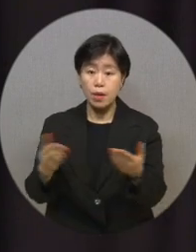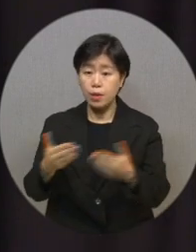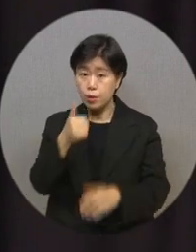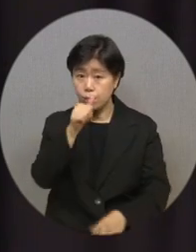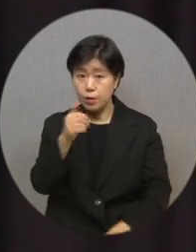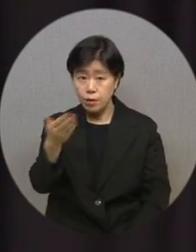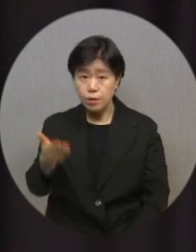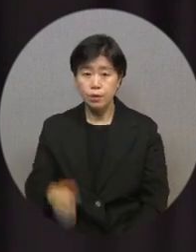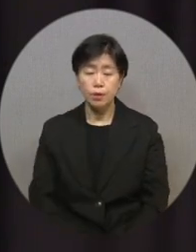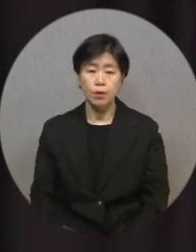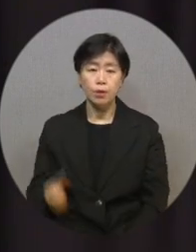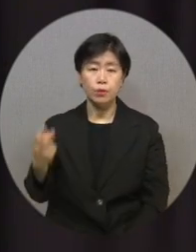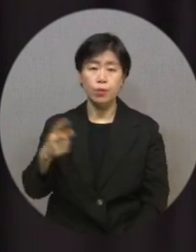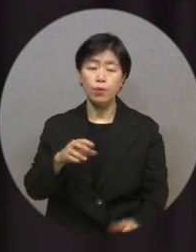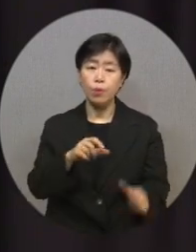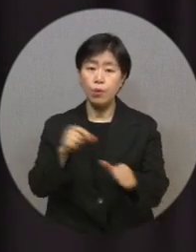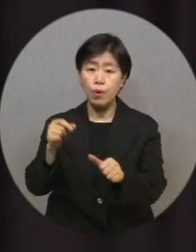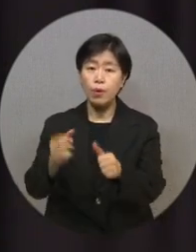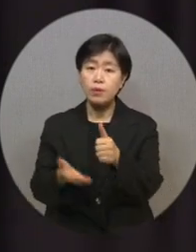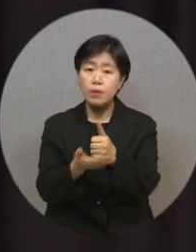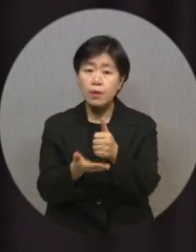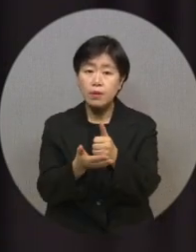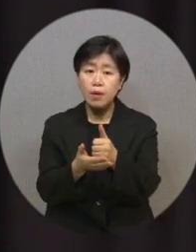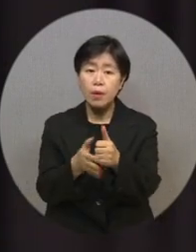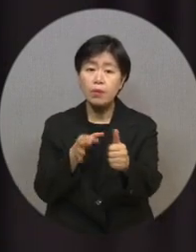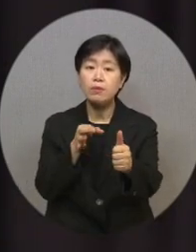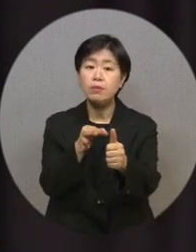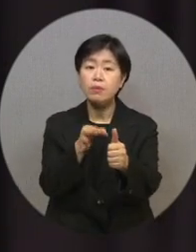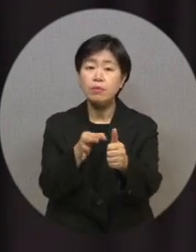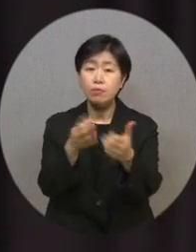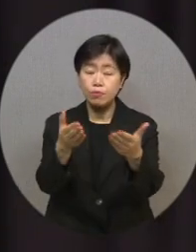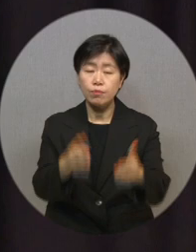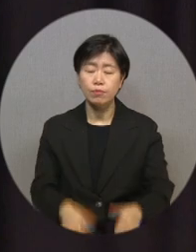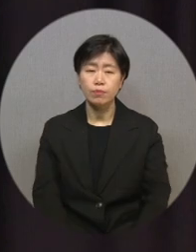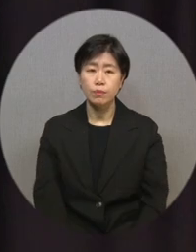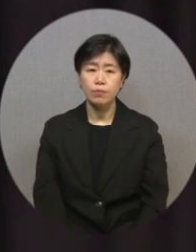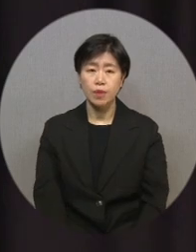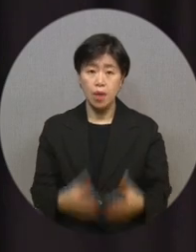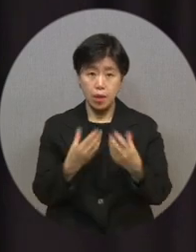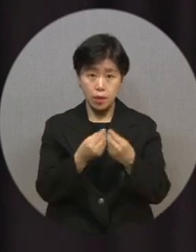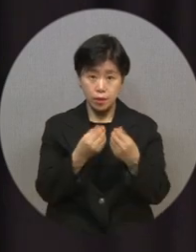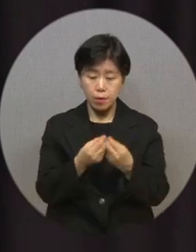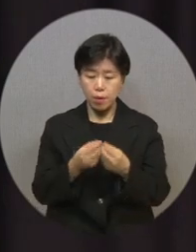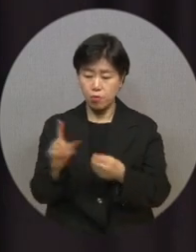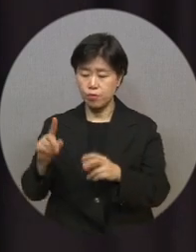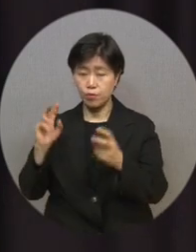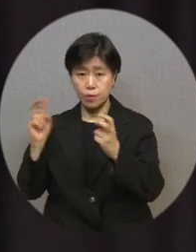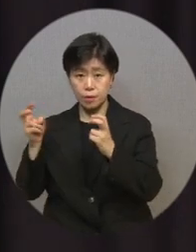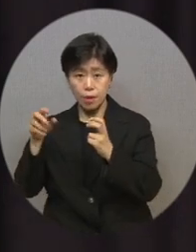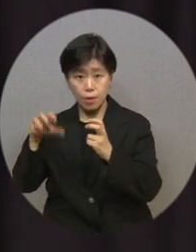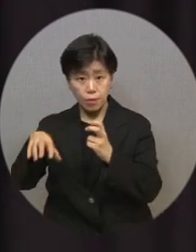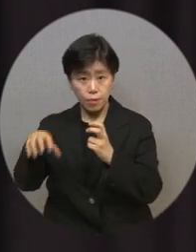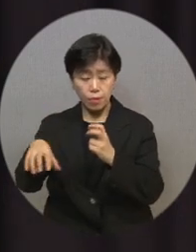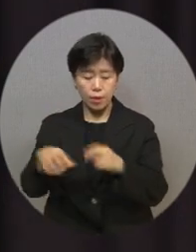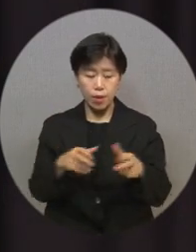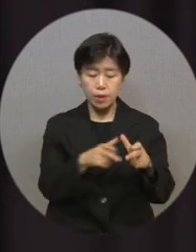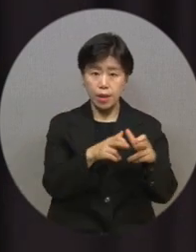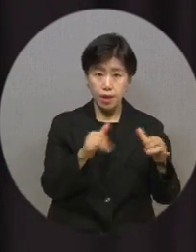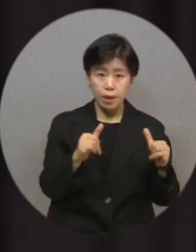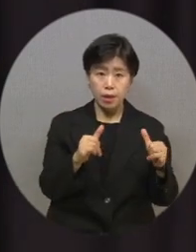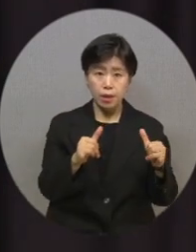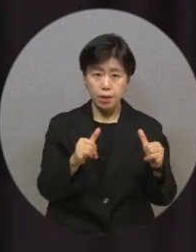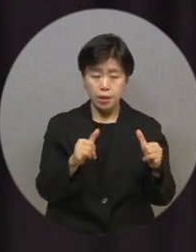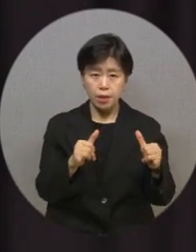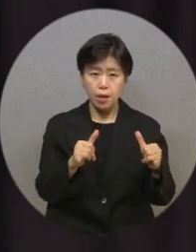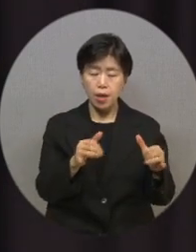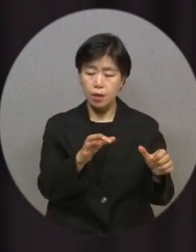장려금이란 고용 장려금 예를 들면은 장애인을 의무 고용률 이상 그 고용한 사업장에 대한 그 장려금을